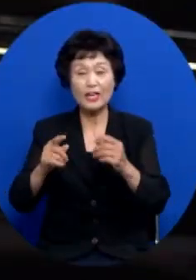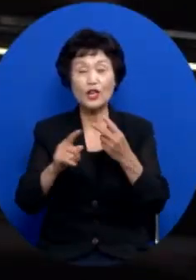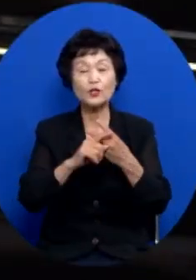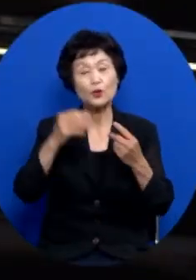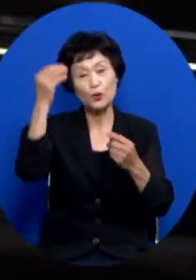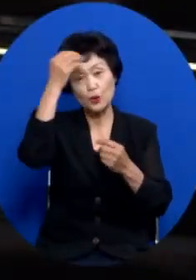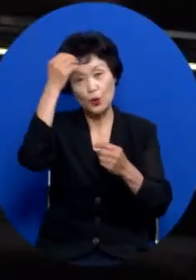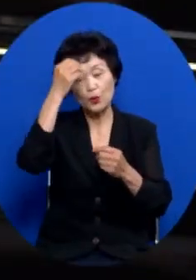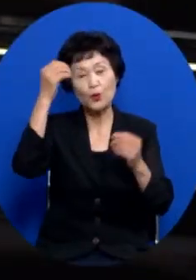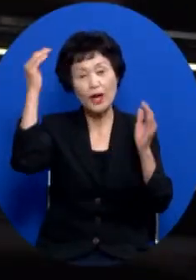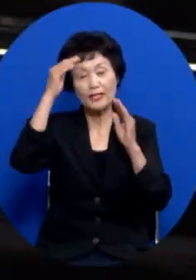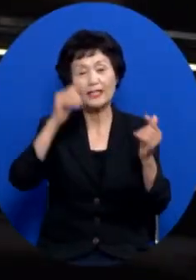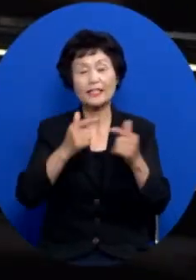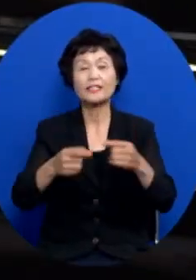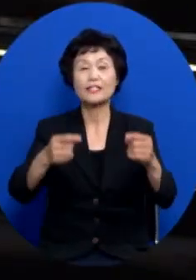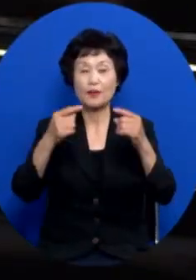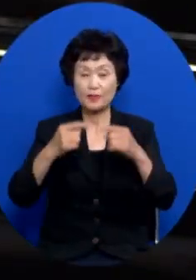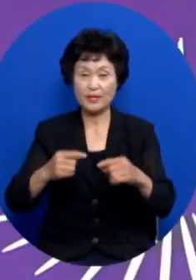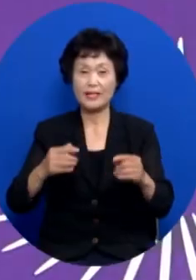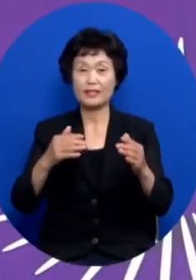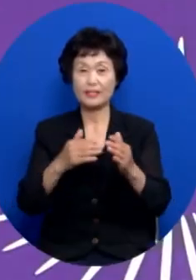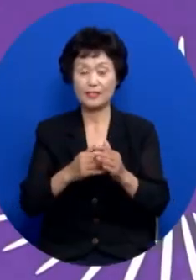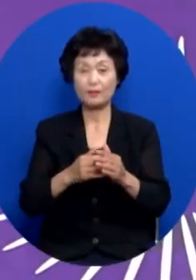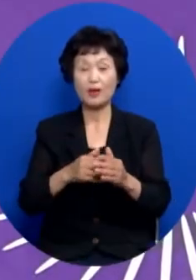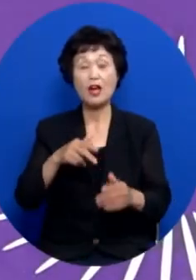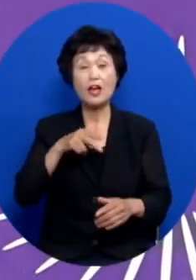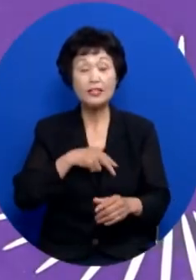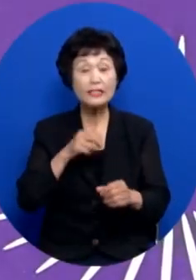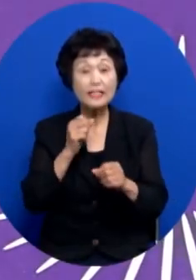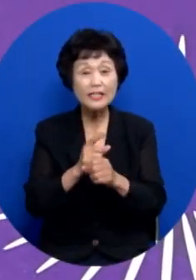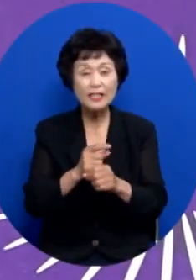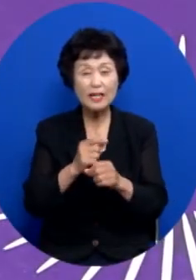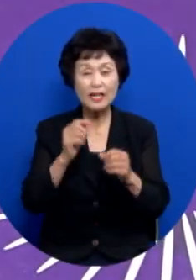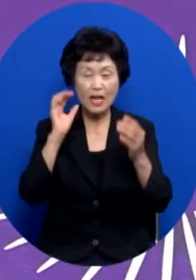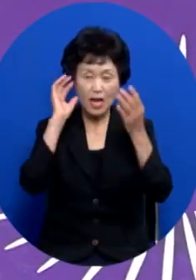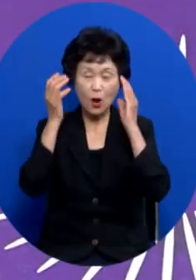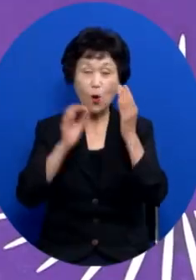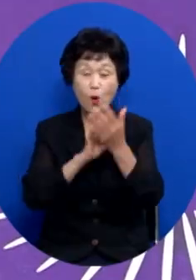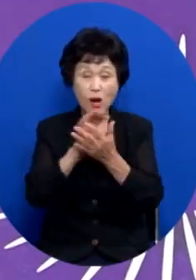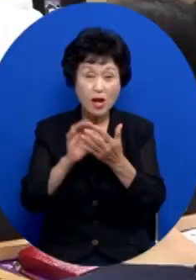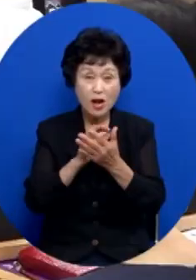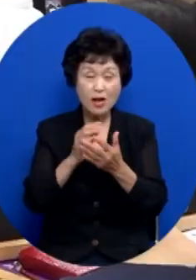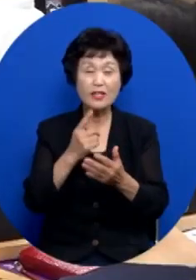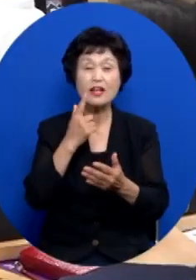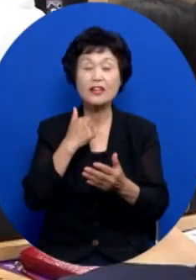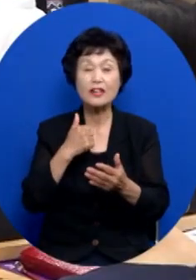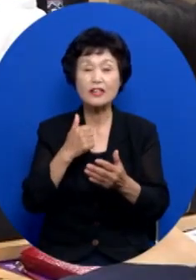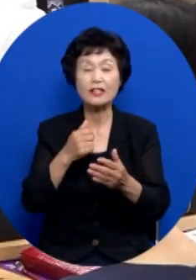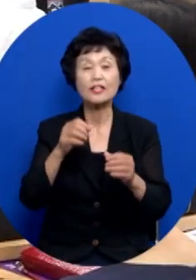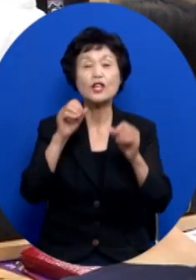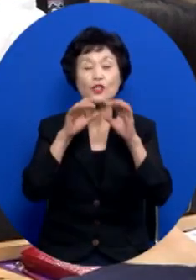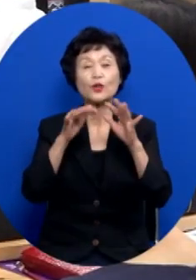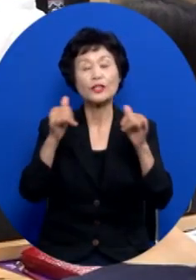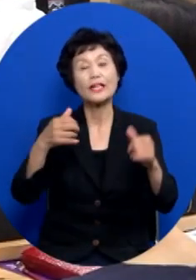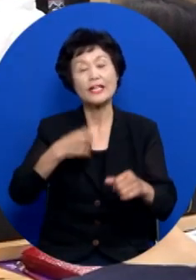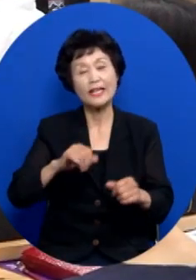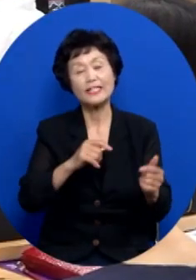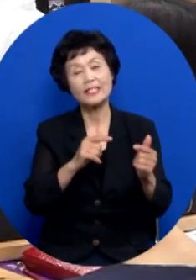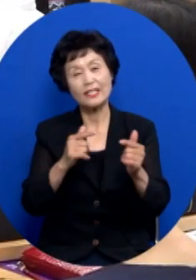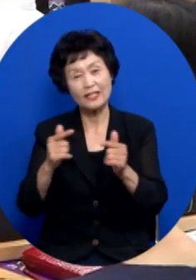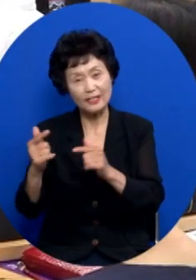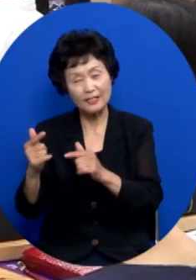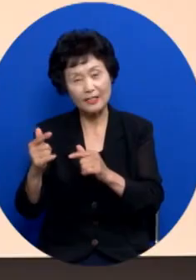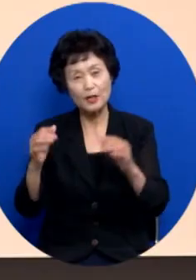참여했으며 미래가 찬란한 너에게를 주제로 정체성의 혼란을 겪고 있는 선교사 자녀들이 자아를 찾고 역사의식을 일깨우는 데